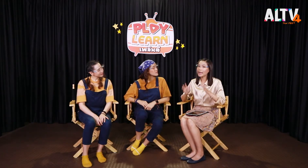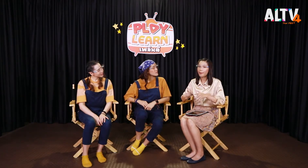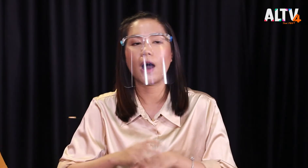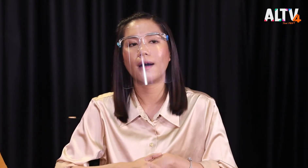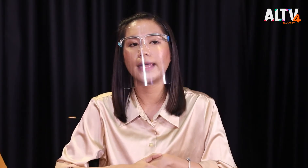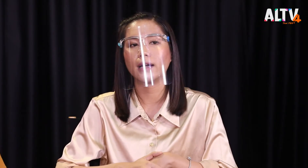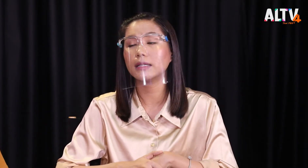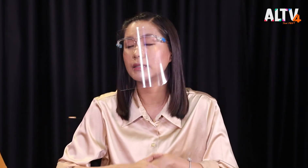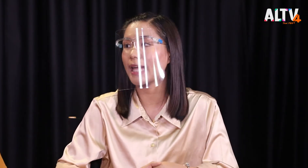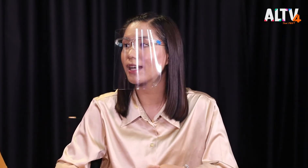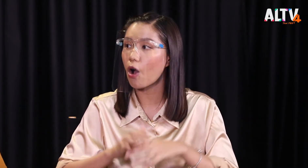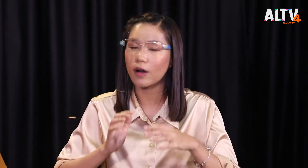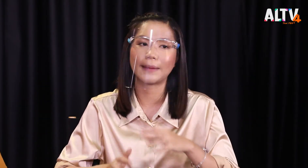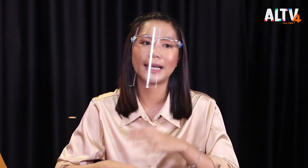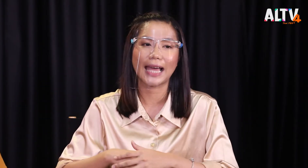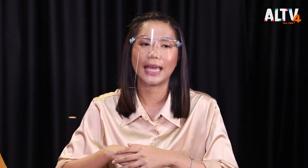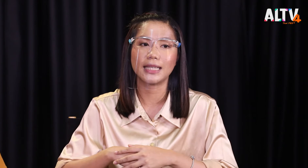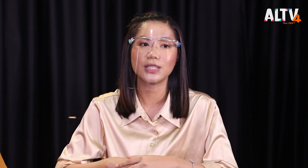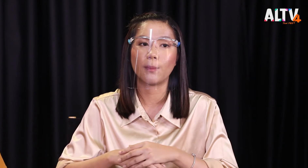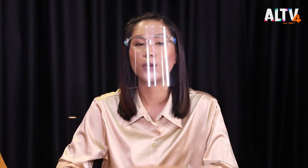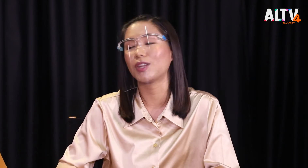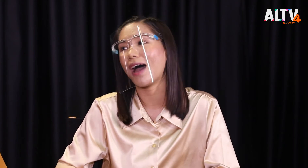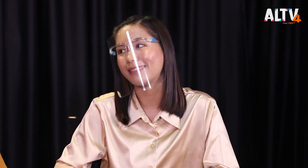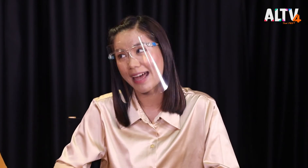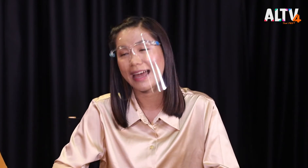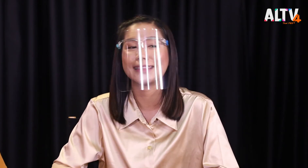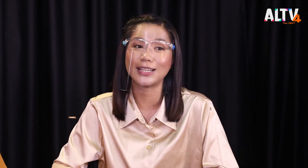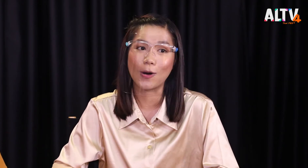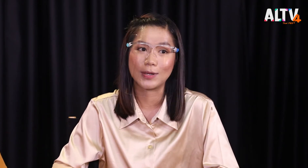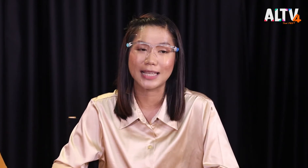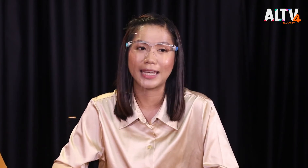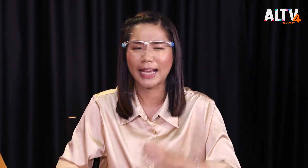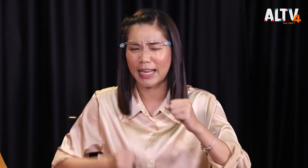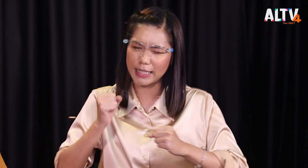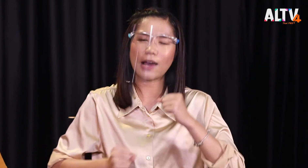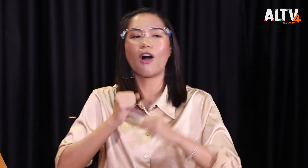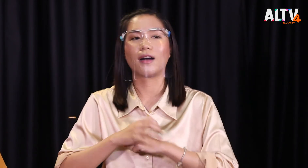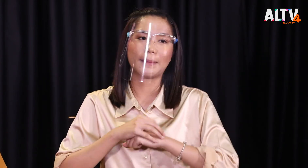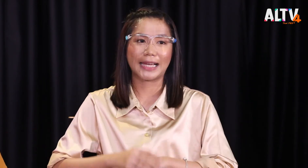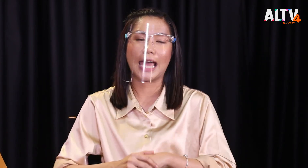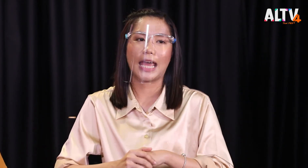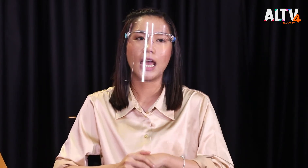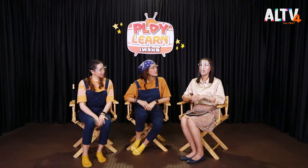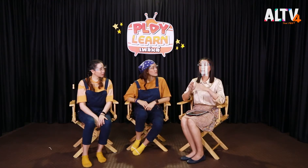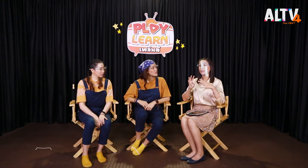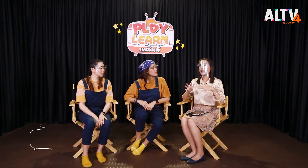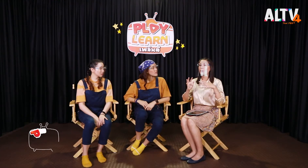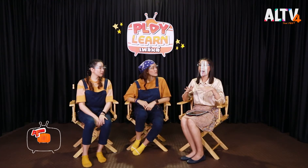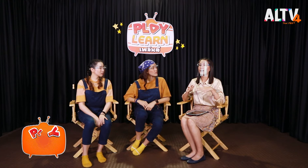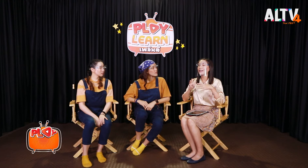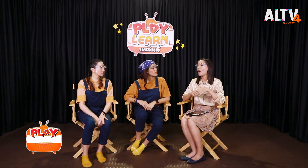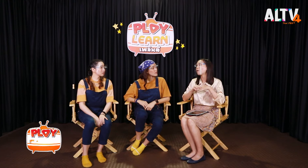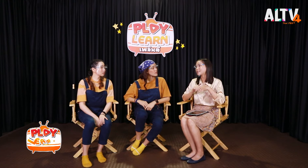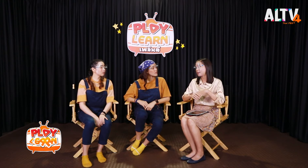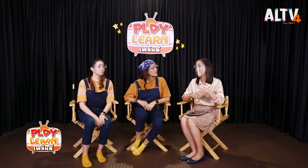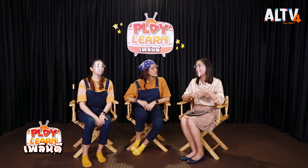คำว่าหนักพอเนี่ยก็คือการออกกำลังกายที่ส่งผลต่ออัตราการเต้นของหัวใจในขณะที่เราออกกำลังกายเนี่ยอยู่ในระหว่าง